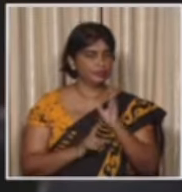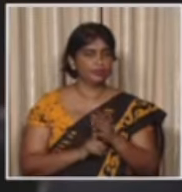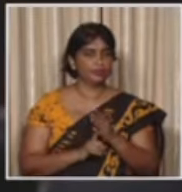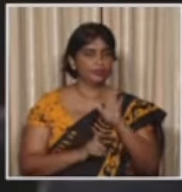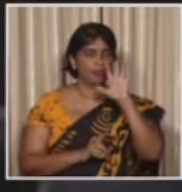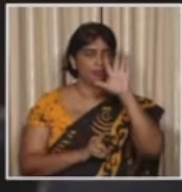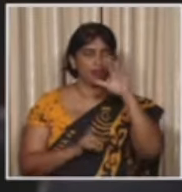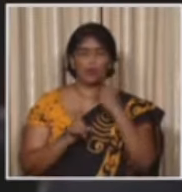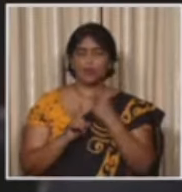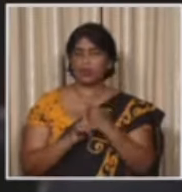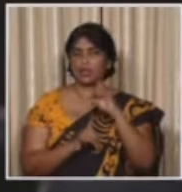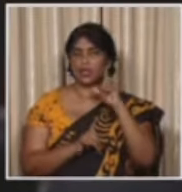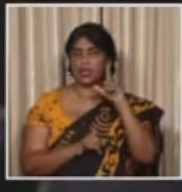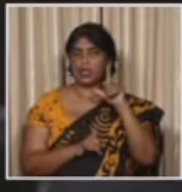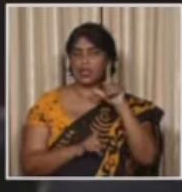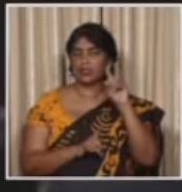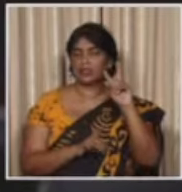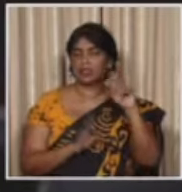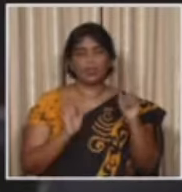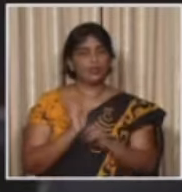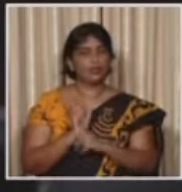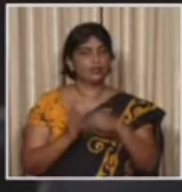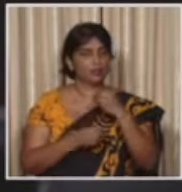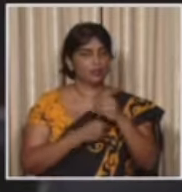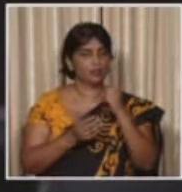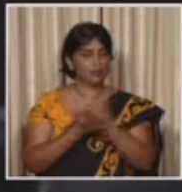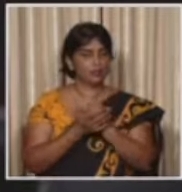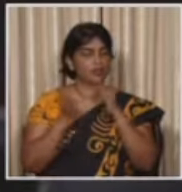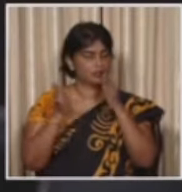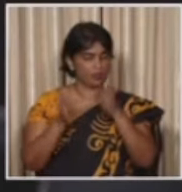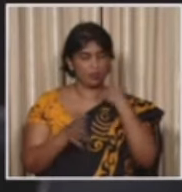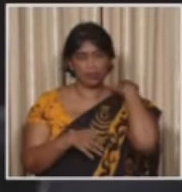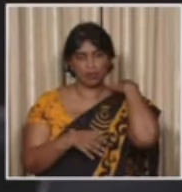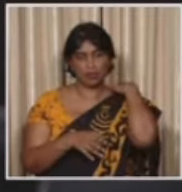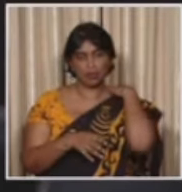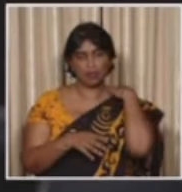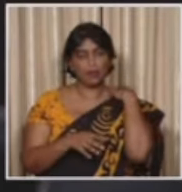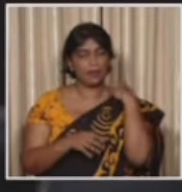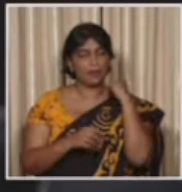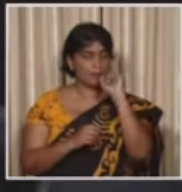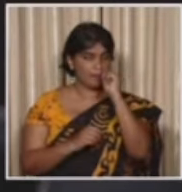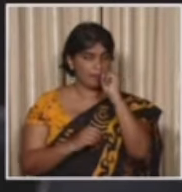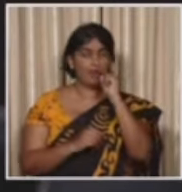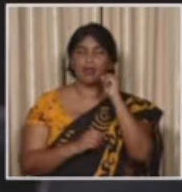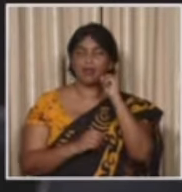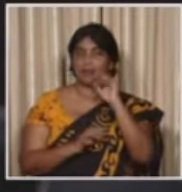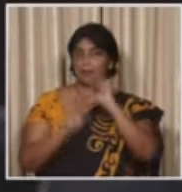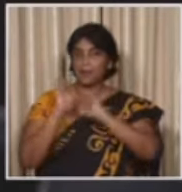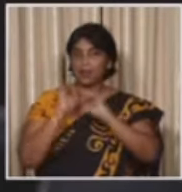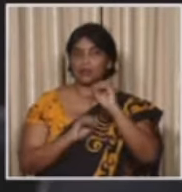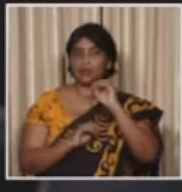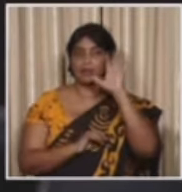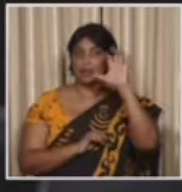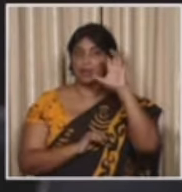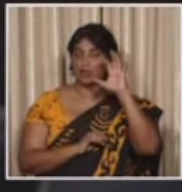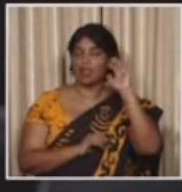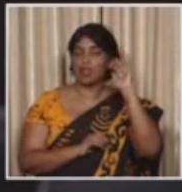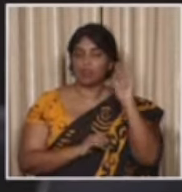පංකෝටි 72 ලක්ෂයක් බැංකුවල ගනුදුරුකාරයෝ ඉන්නවා, තැන්පතුකාරෝ. ඒකෙන් 50%ක් රුපියල් 5000ට වැඩි අඩු මිනිස්සු.